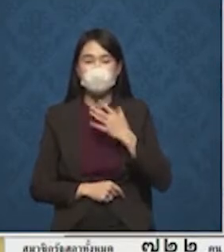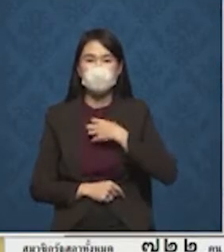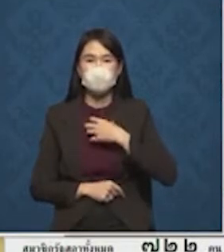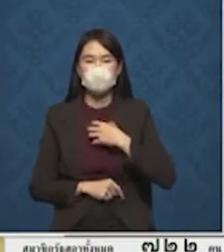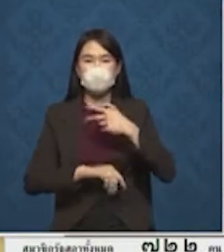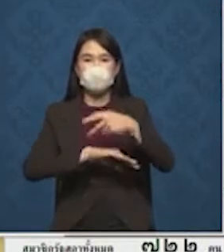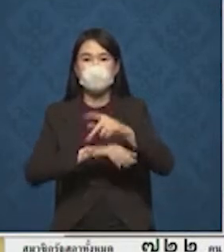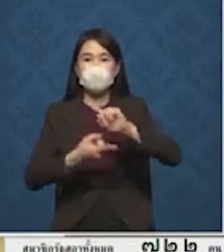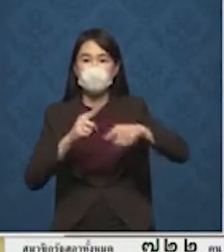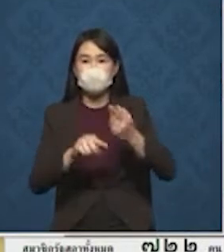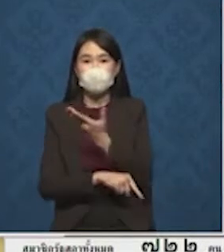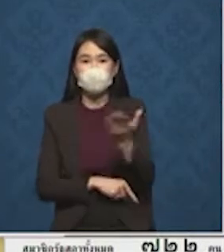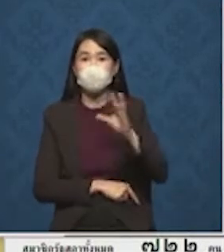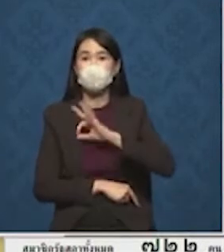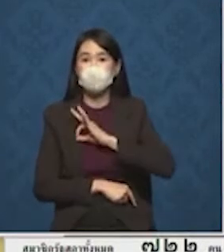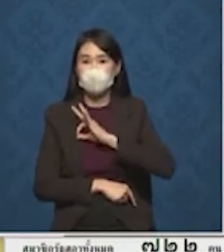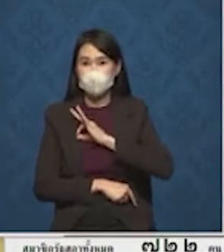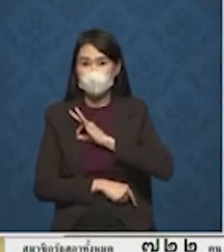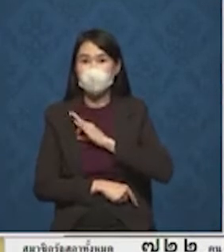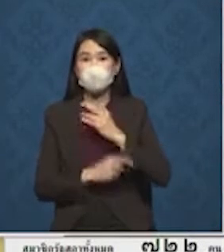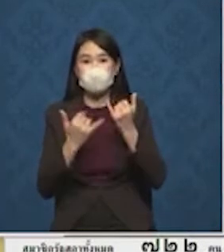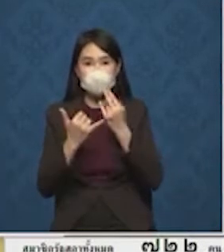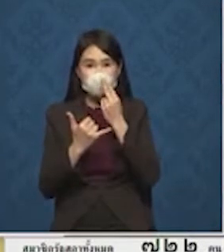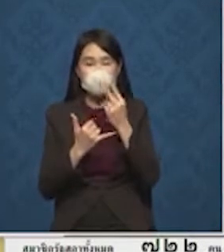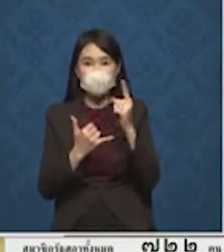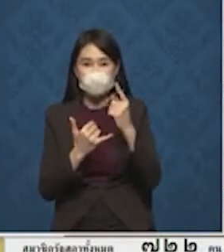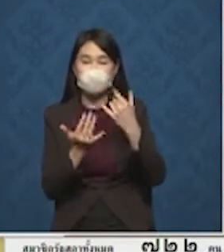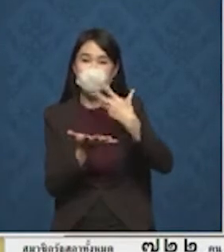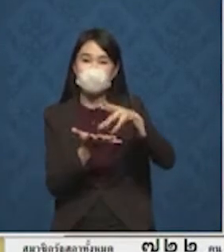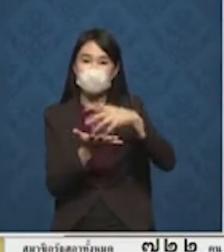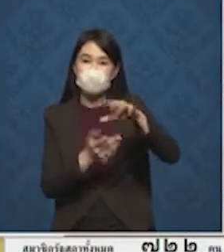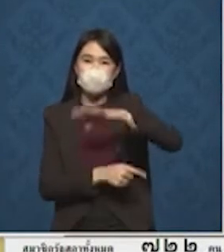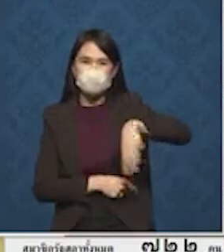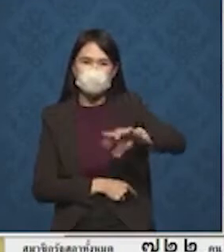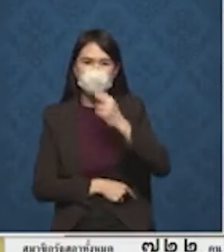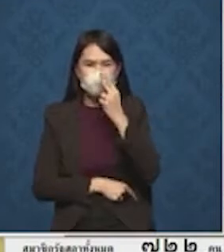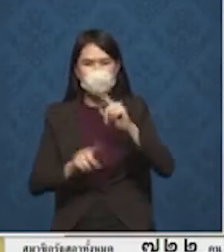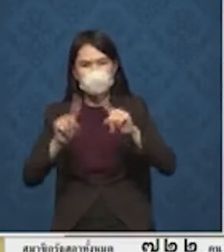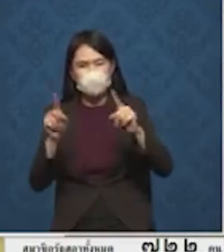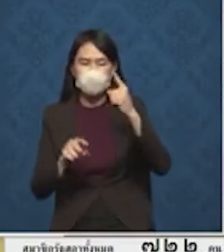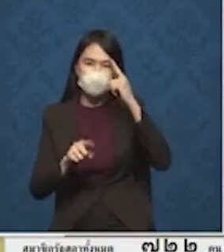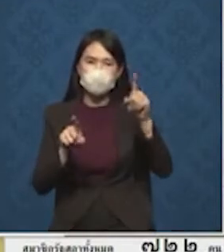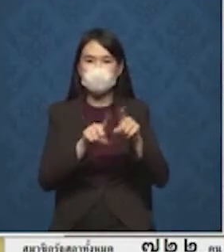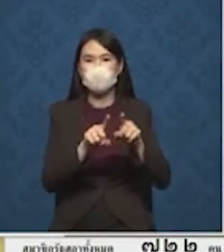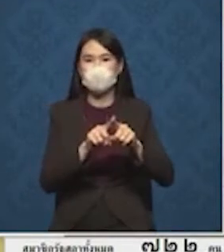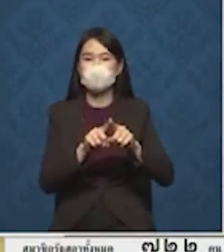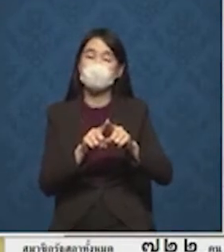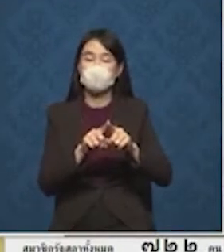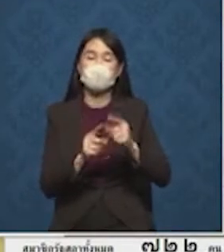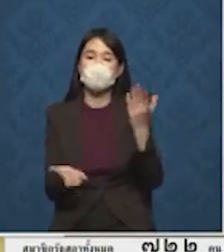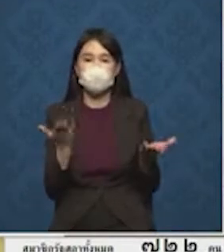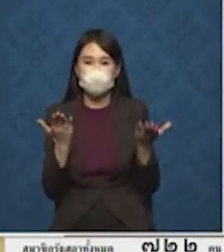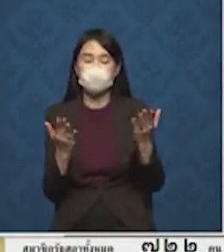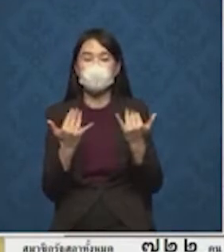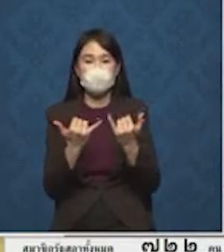จะฝากเพอนสมาชิกครับคือมุมมองที่ผมพูดหลายคนอาจจะไม่เหนด้วยหรอเหนด้วยแต่เรื่องนี้